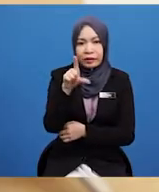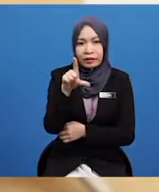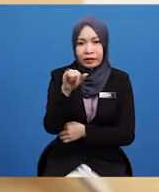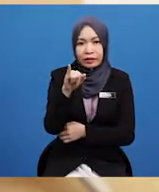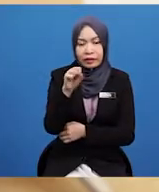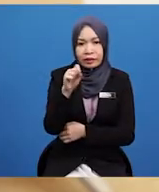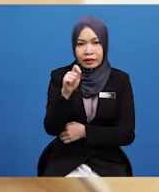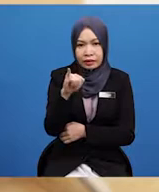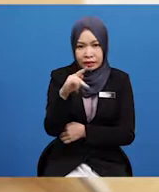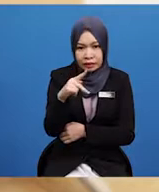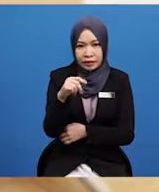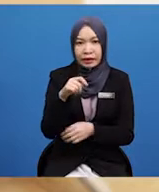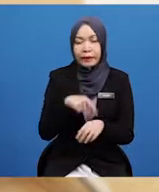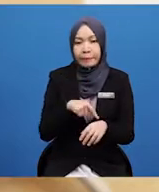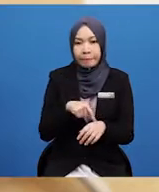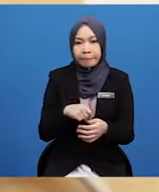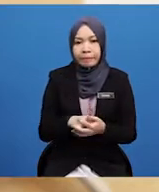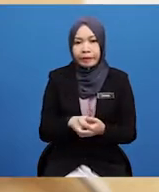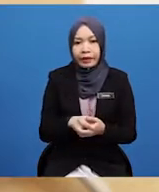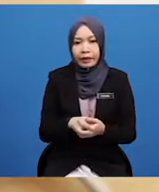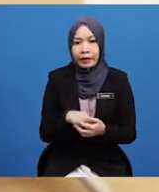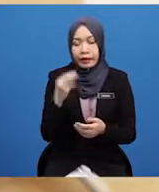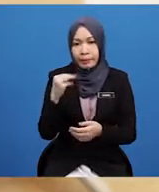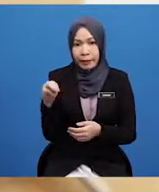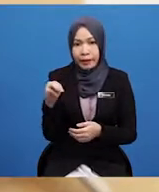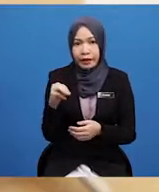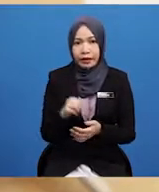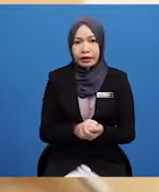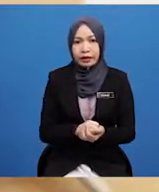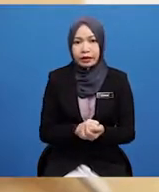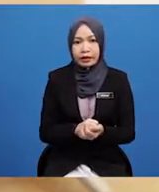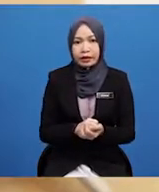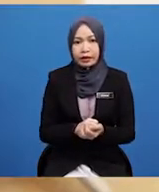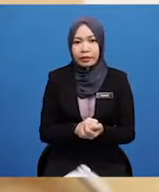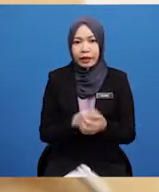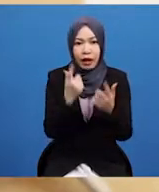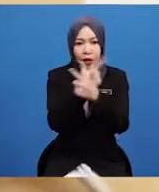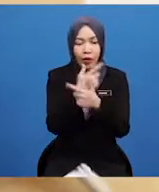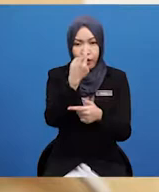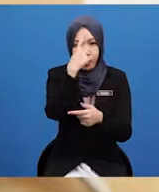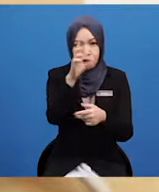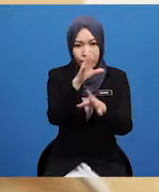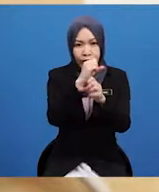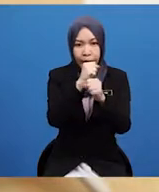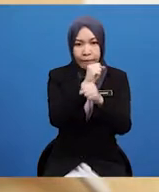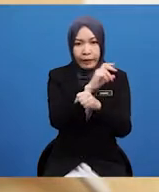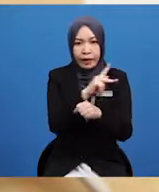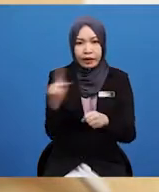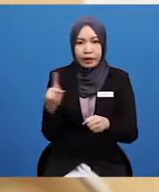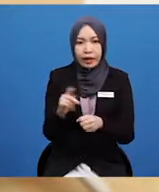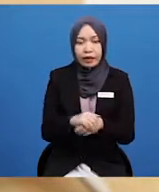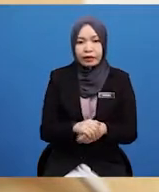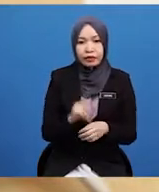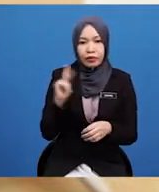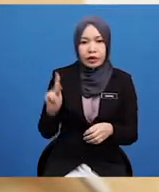mendapatkan tanah jajahan bagi memperoleh bahan mentah seperti arang batu, petroleum dan